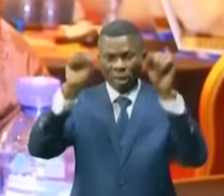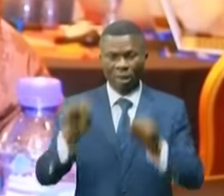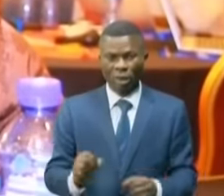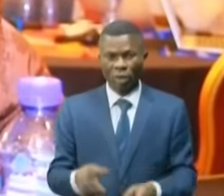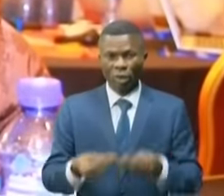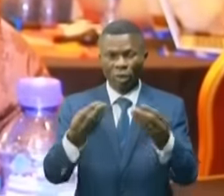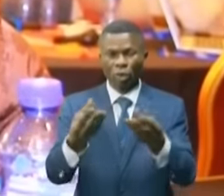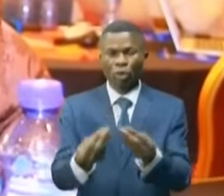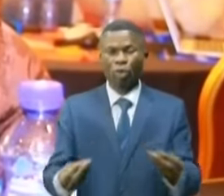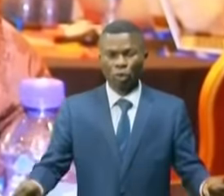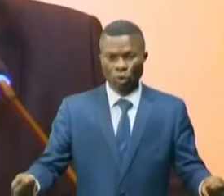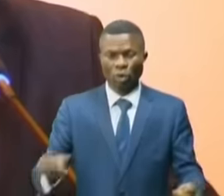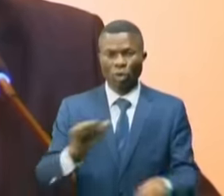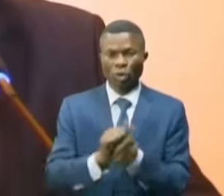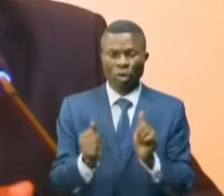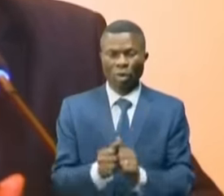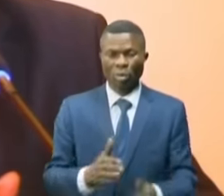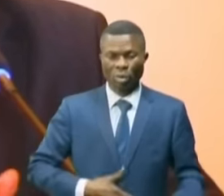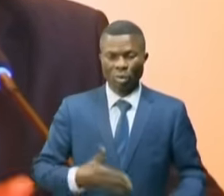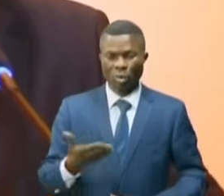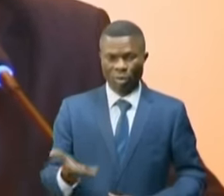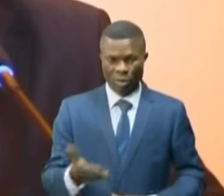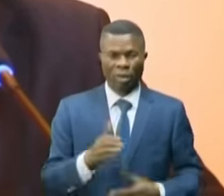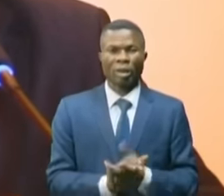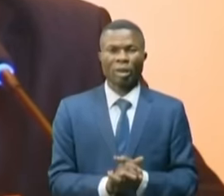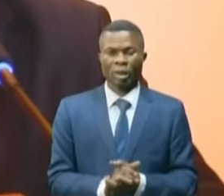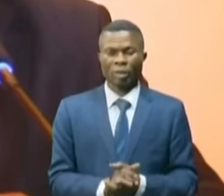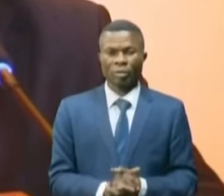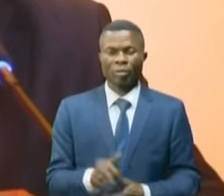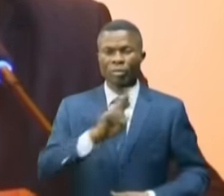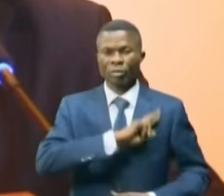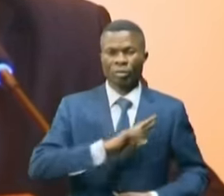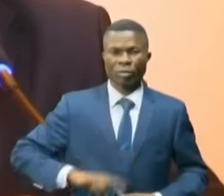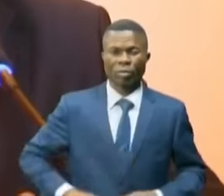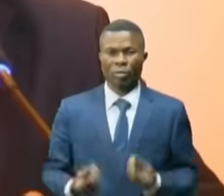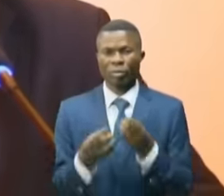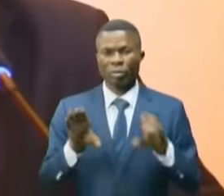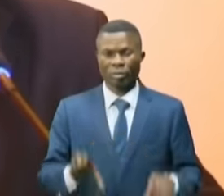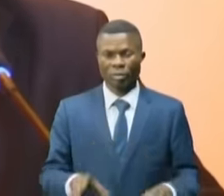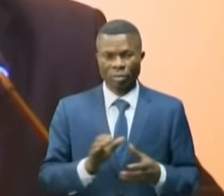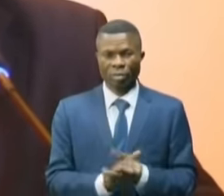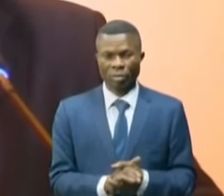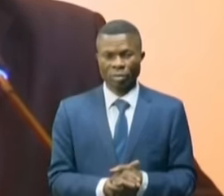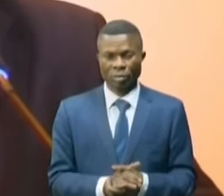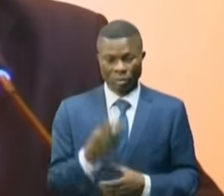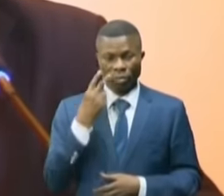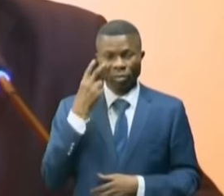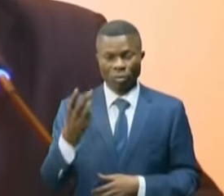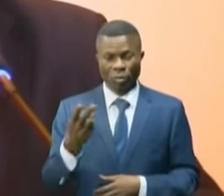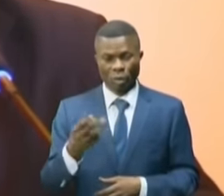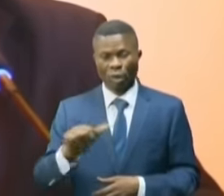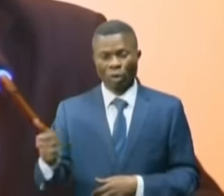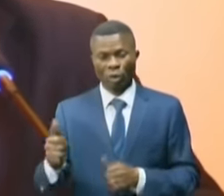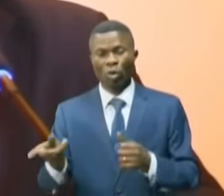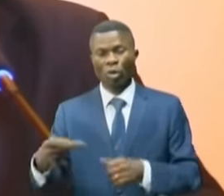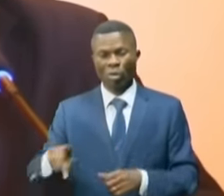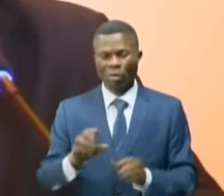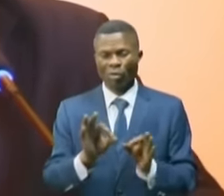d'apporter des performances dans la région. Par exemple, en RDC, où on va investir 250 millions de dollars pour